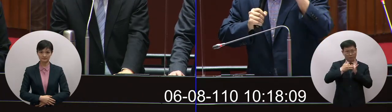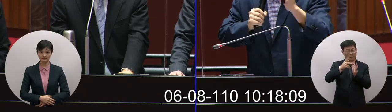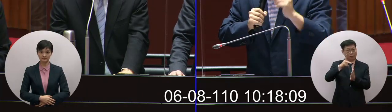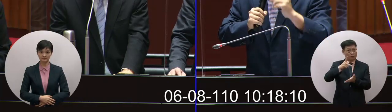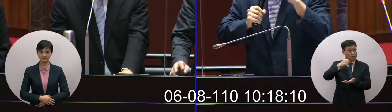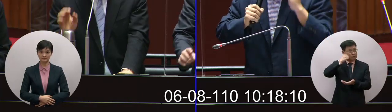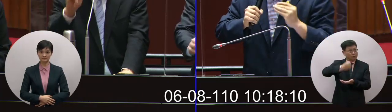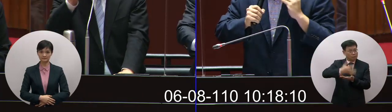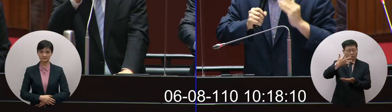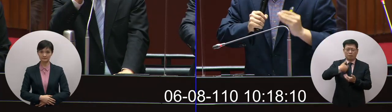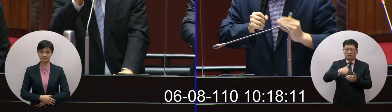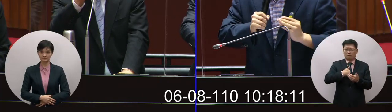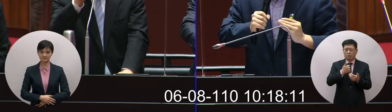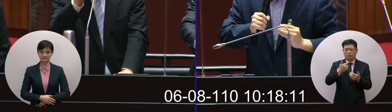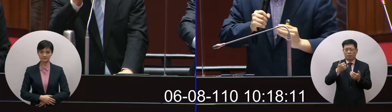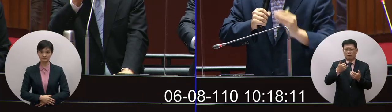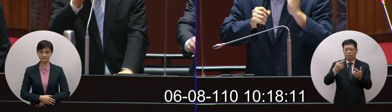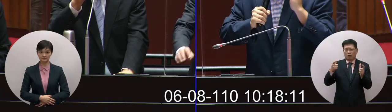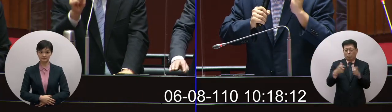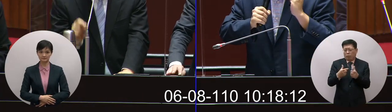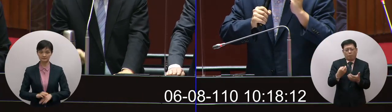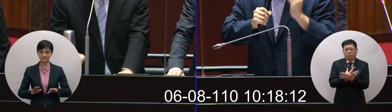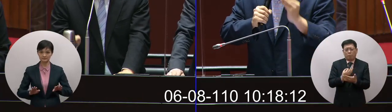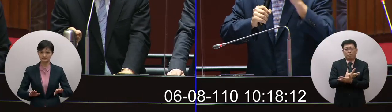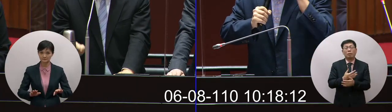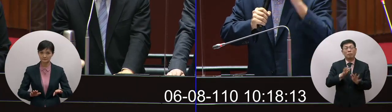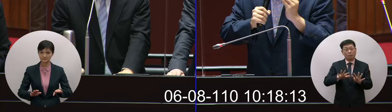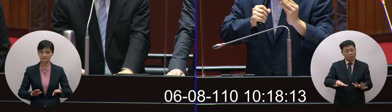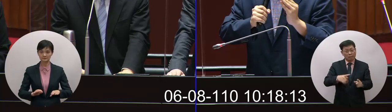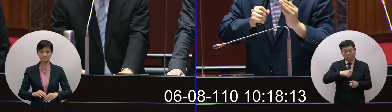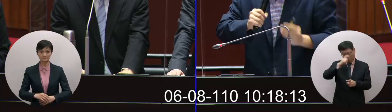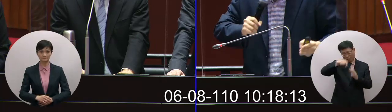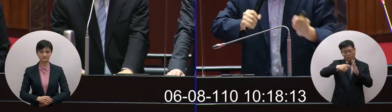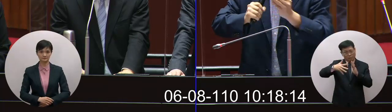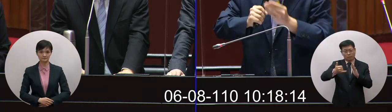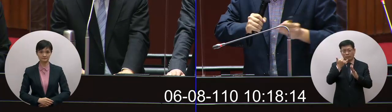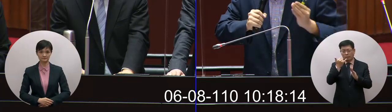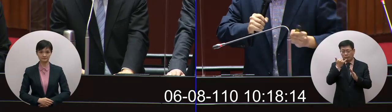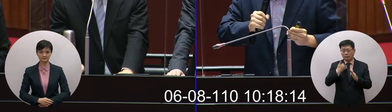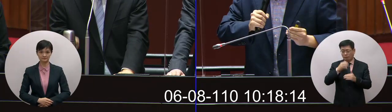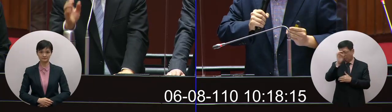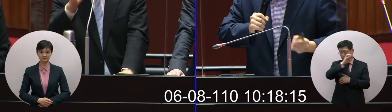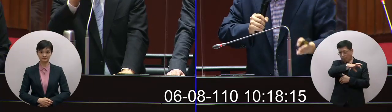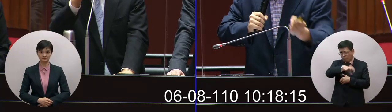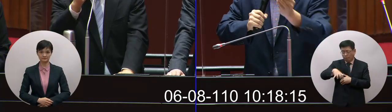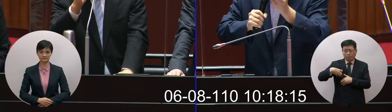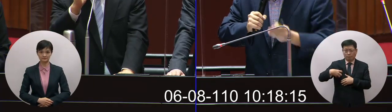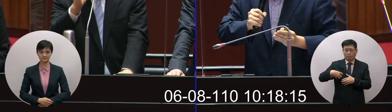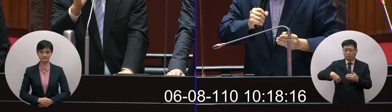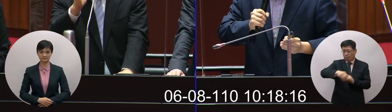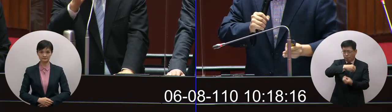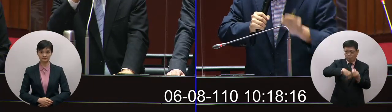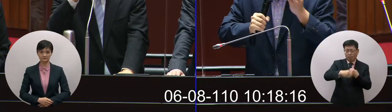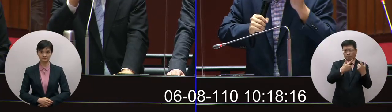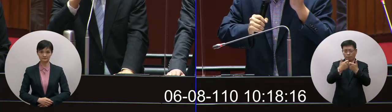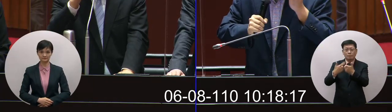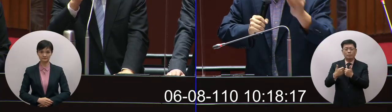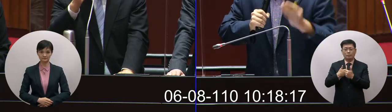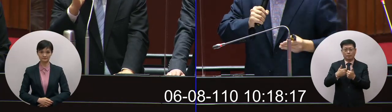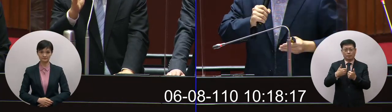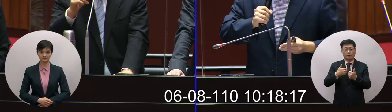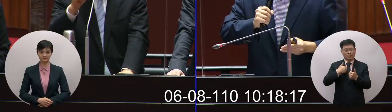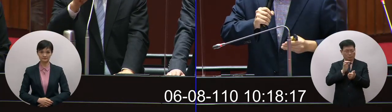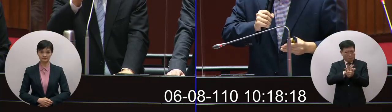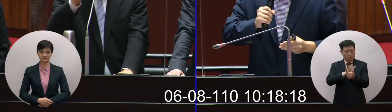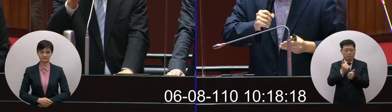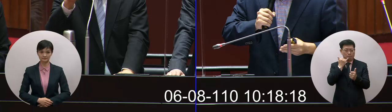间也已经非常有限了。 好， 所以希望一定会当统整这各部会，然后去盘点，爱当可